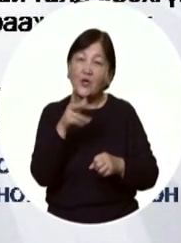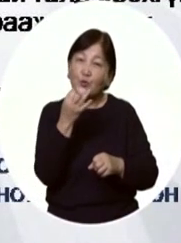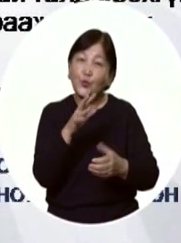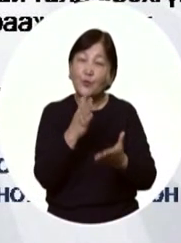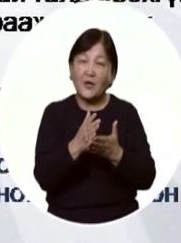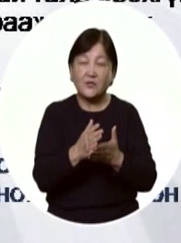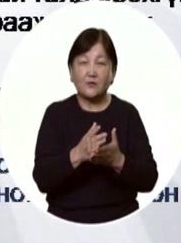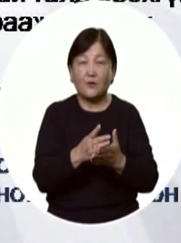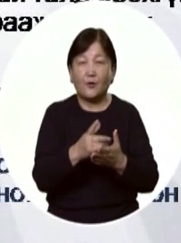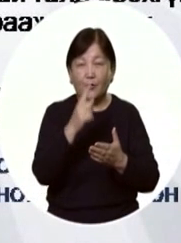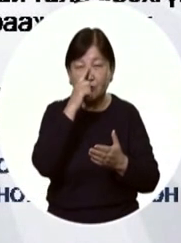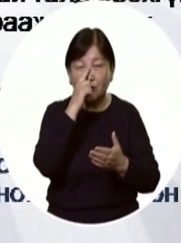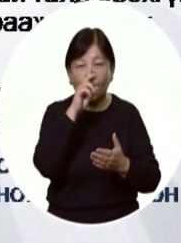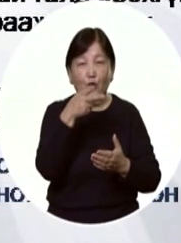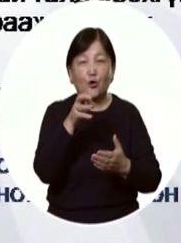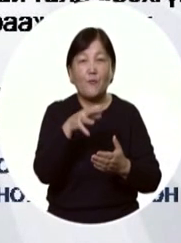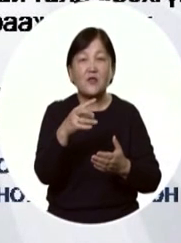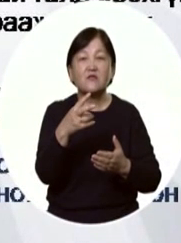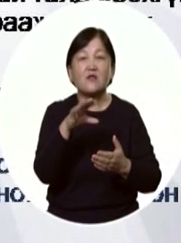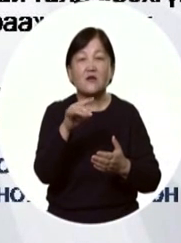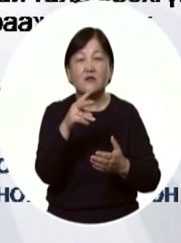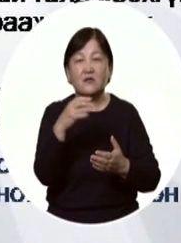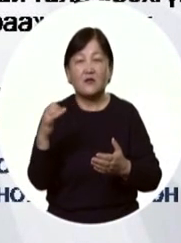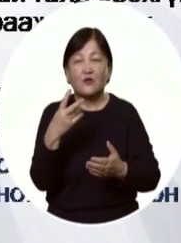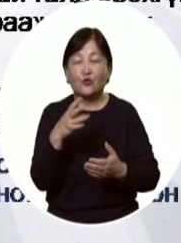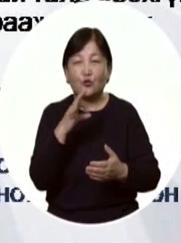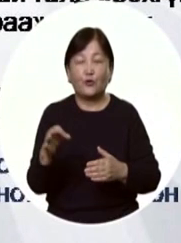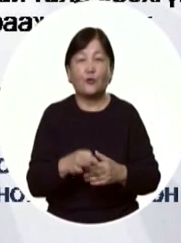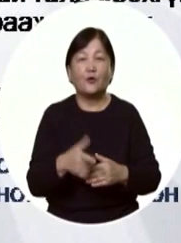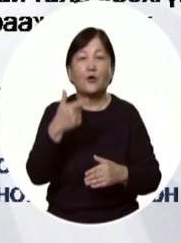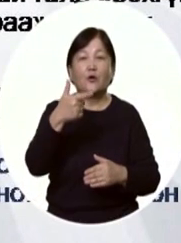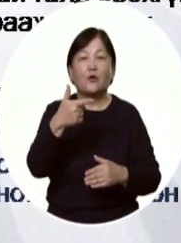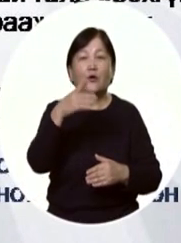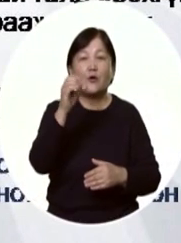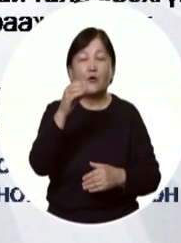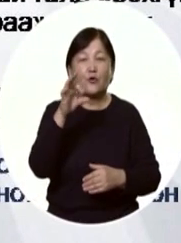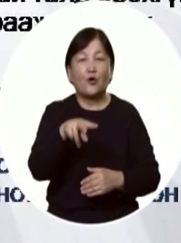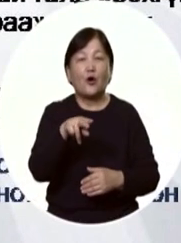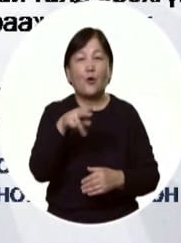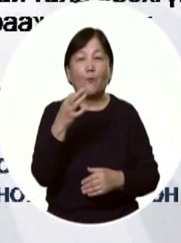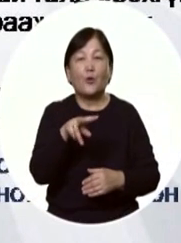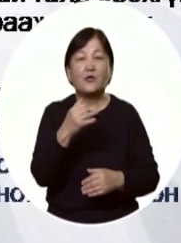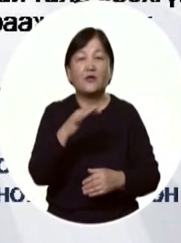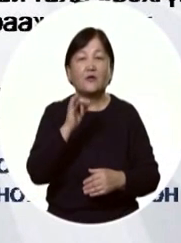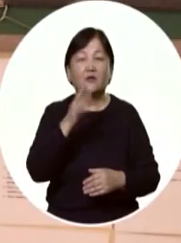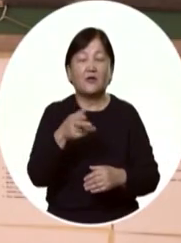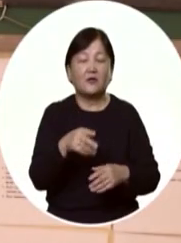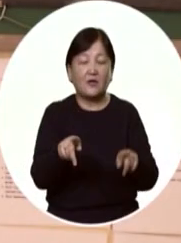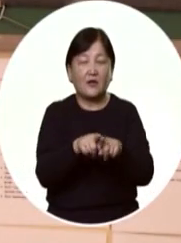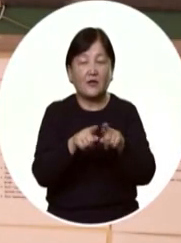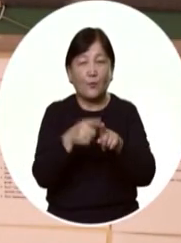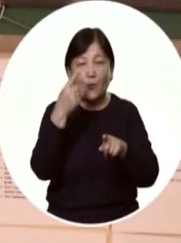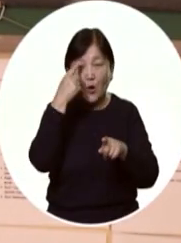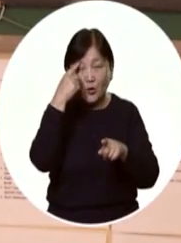бодлос комитетийн нөлөө бид нарт зүгээр геополитик гэдгээрээ эхний дүгнэлтэн дээр хараар яагаад энэ Монгол руу ингэж